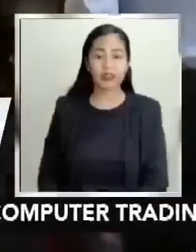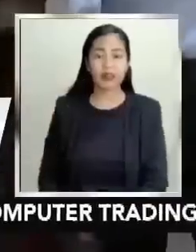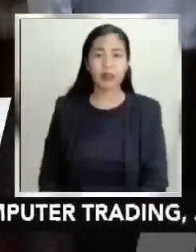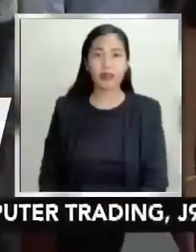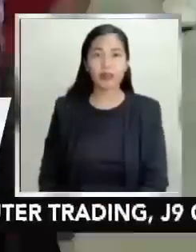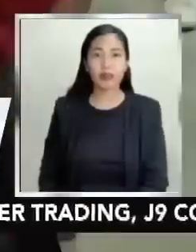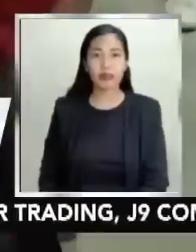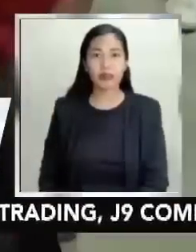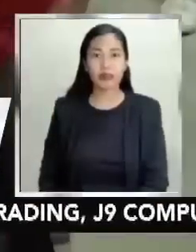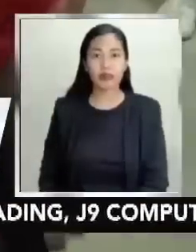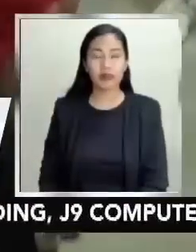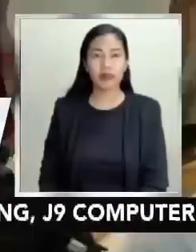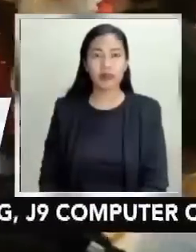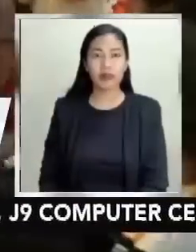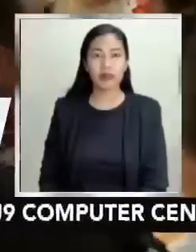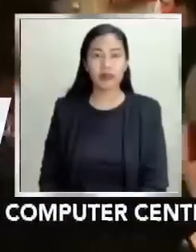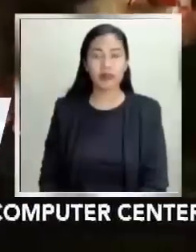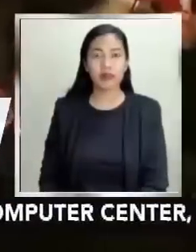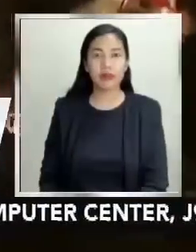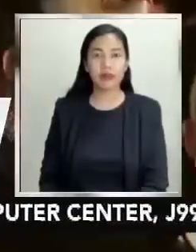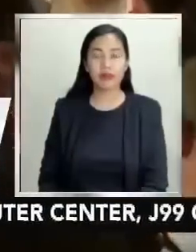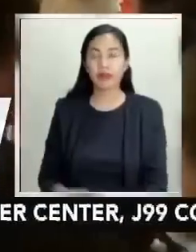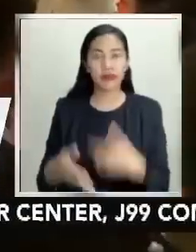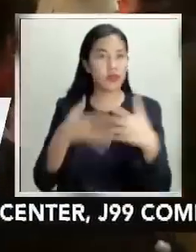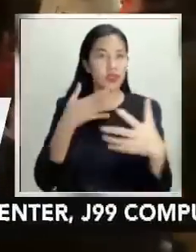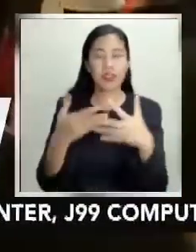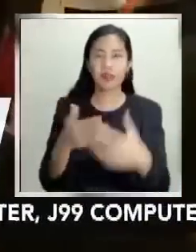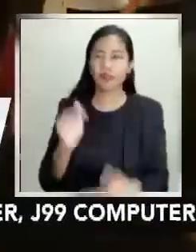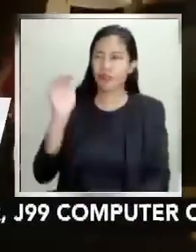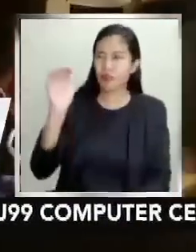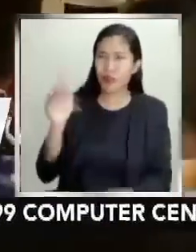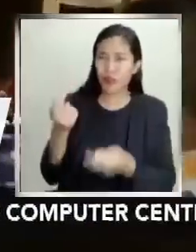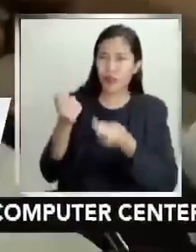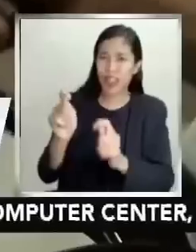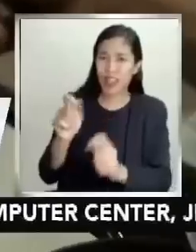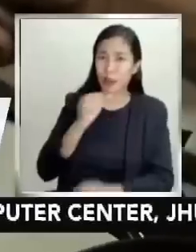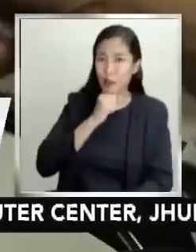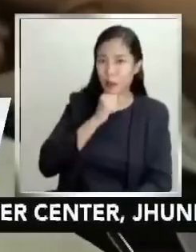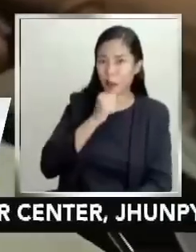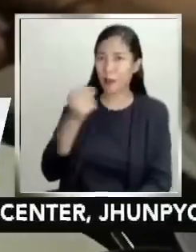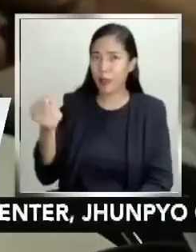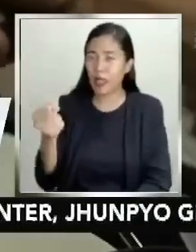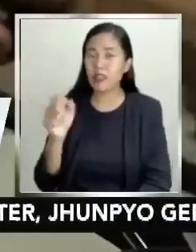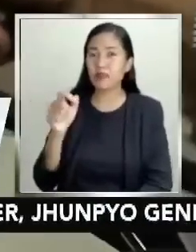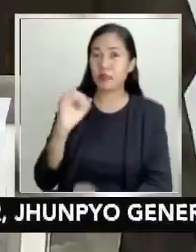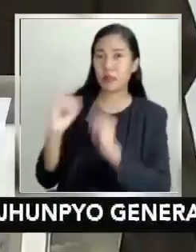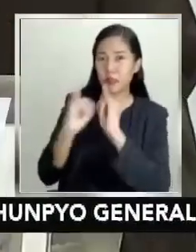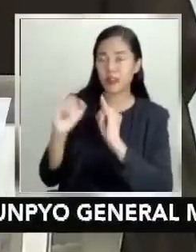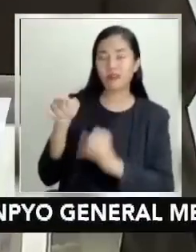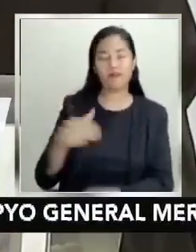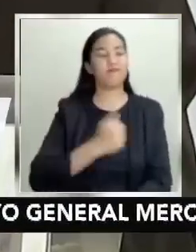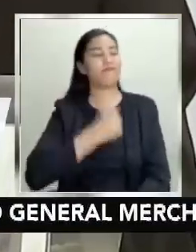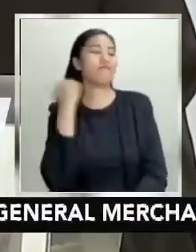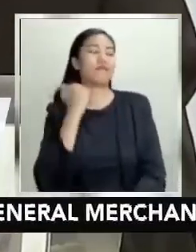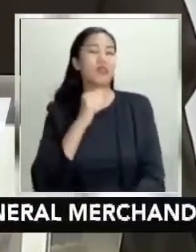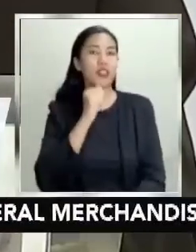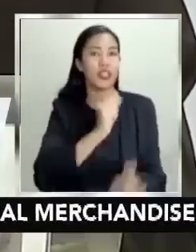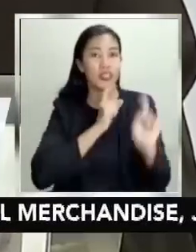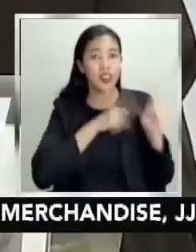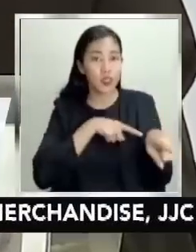Sa kabila ng ilang beses na tangkang makuhanan ng pahayag, tumanggi si Wang. Mapa sa ambush interview o sa kanyang